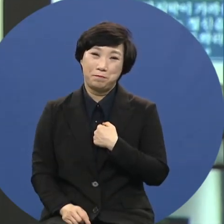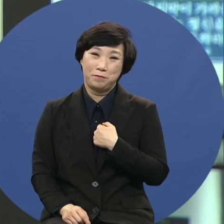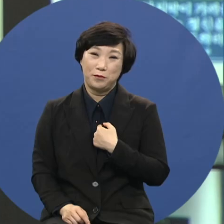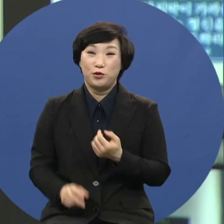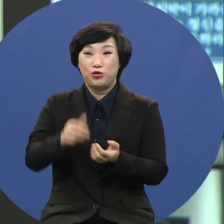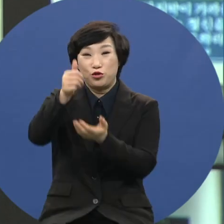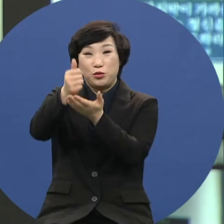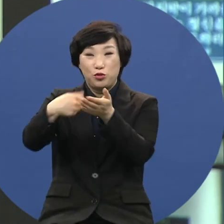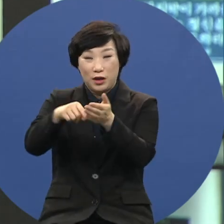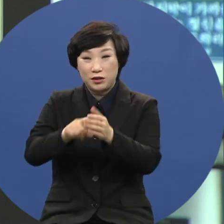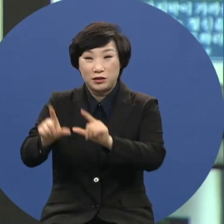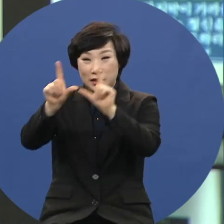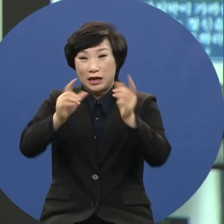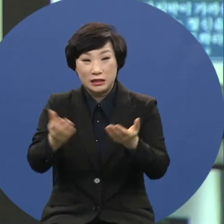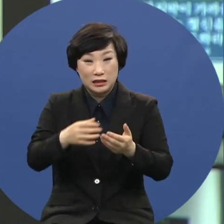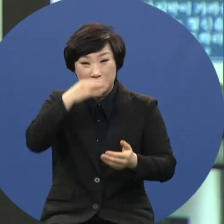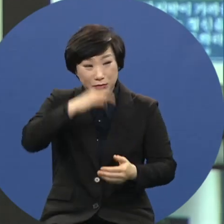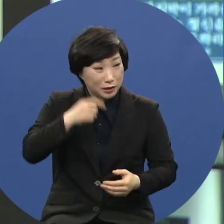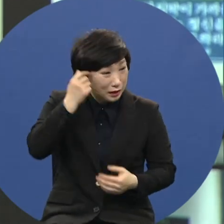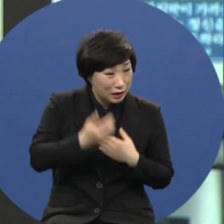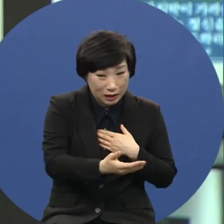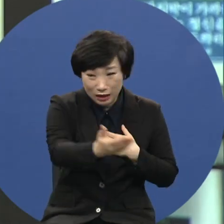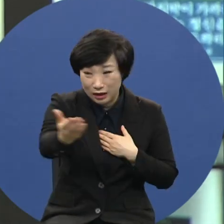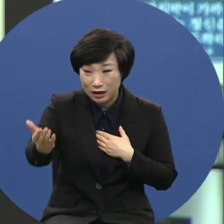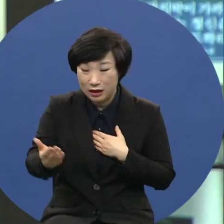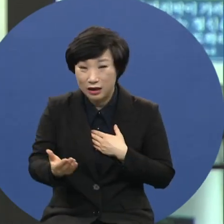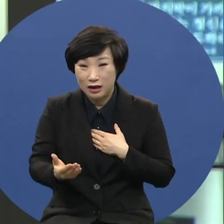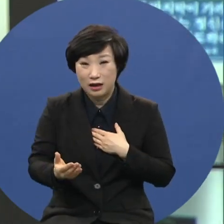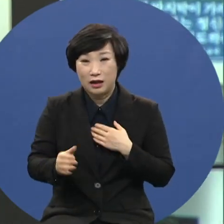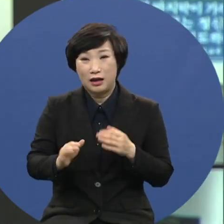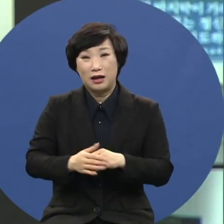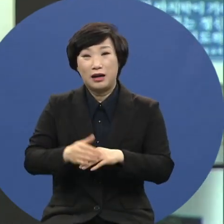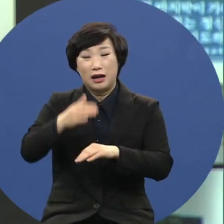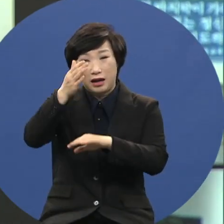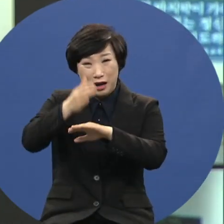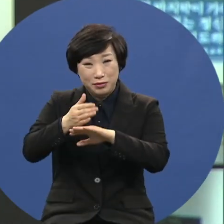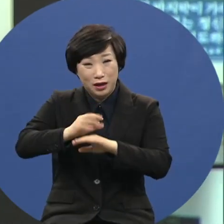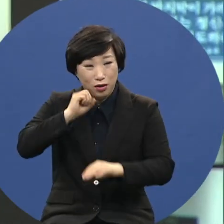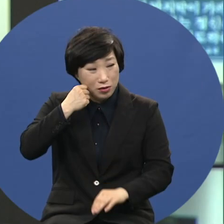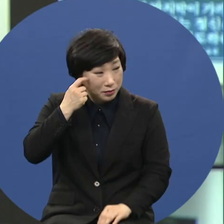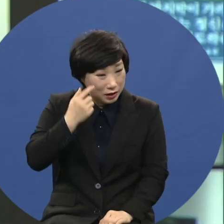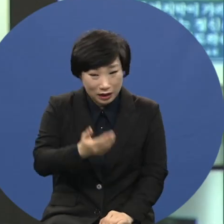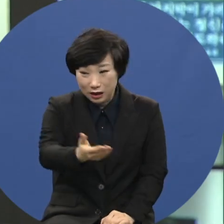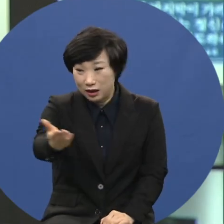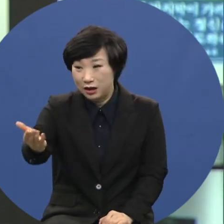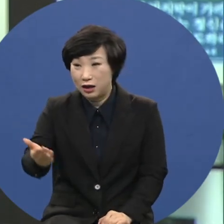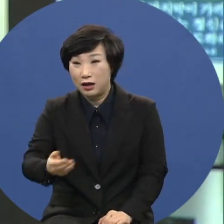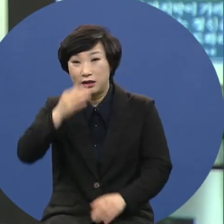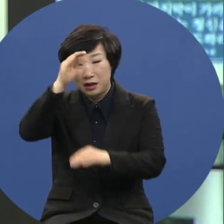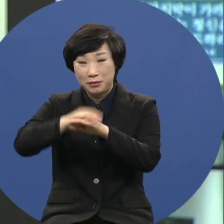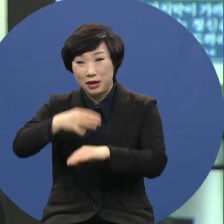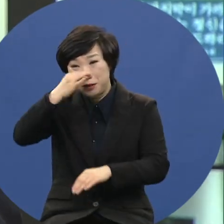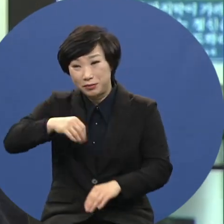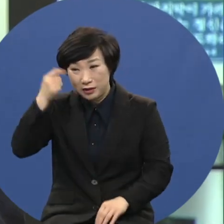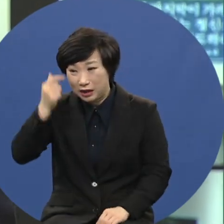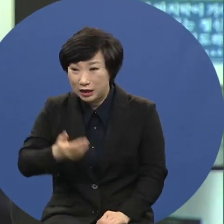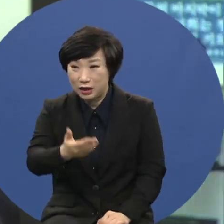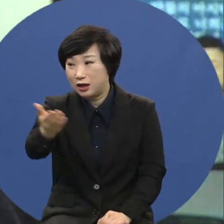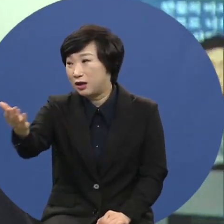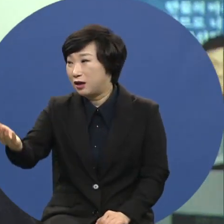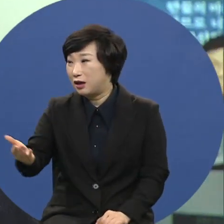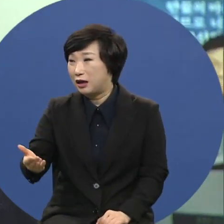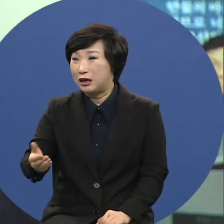주를 위해서 사는 일이 힘드십니까? 감사가 힘드십니까? 예배가 힘드십니까?